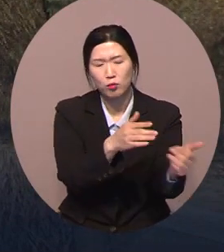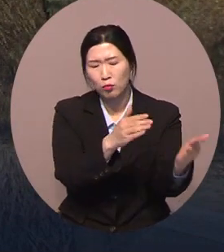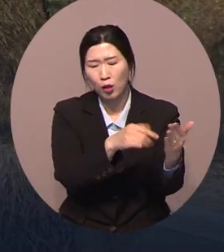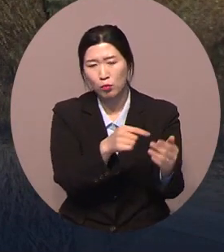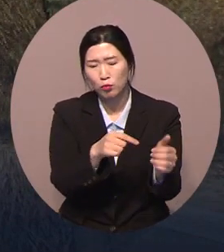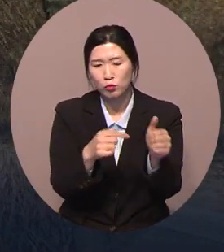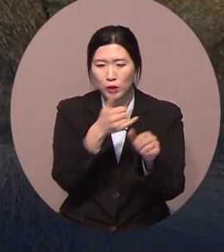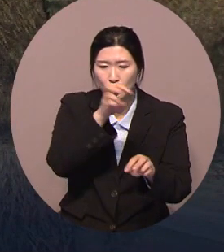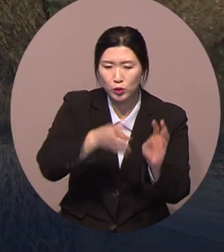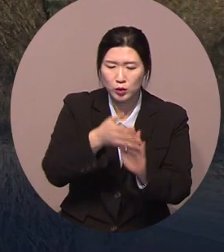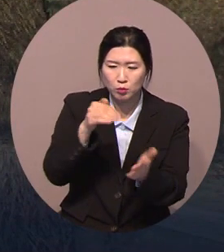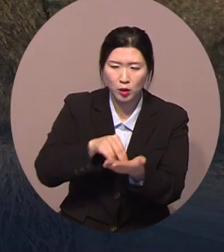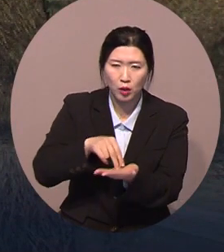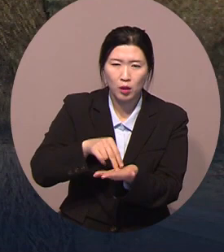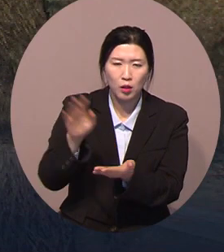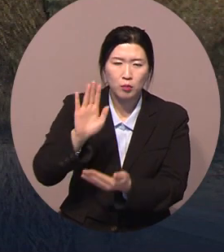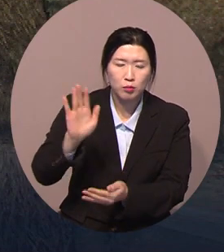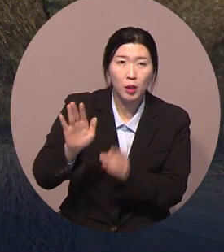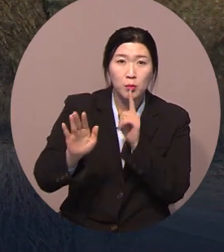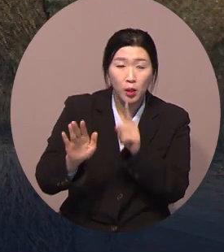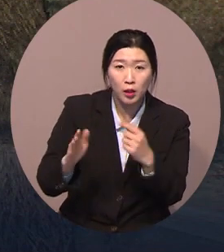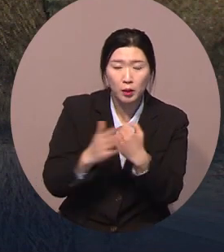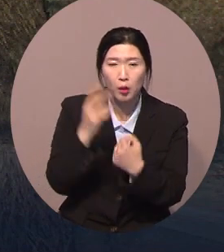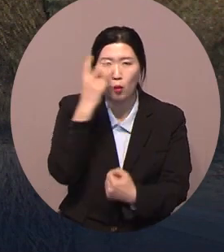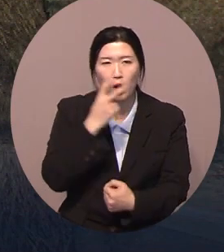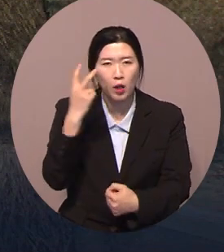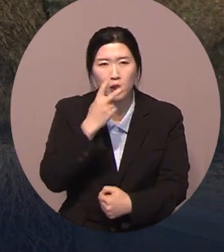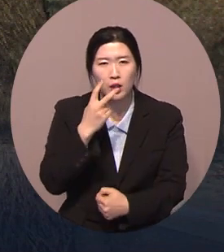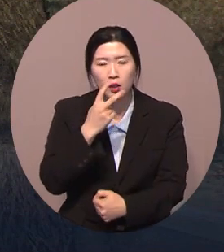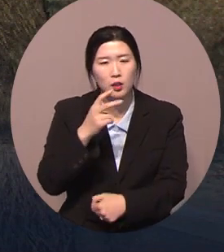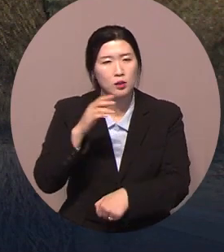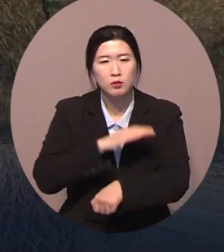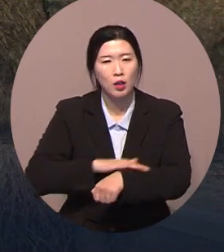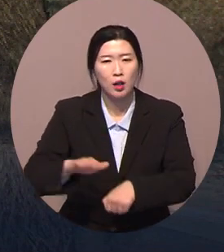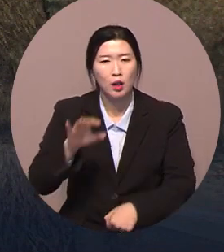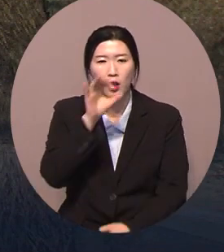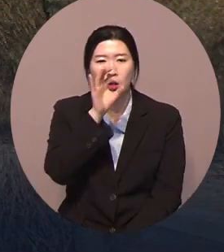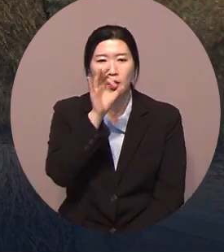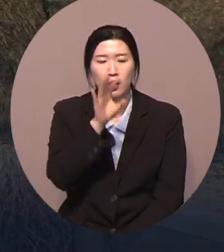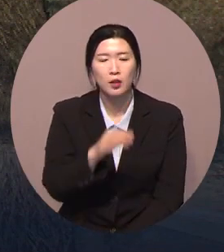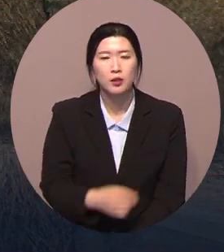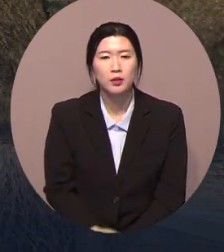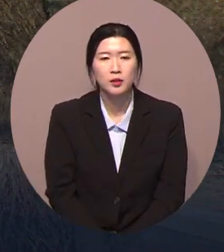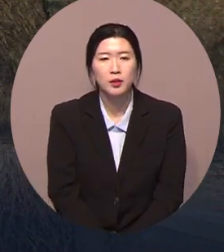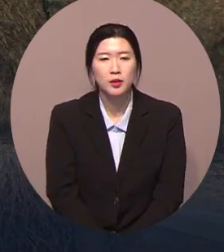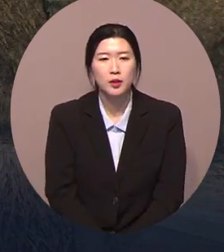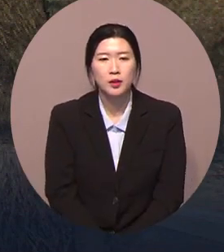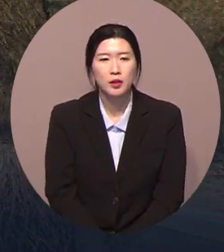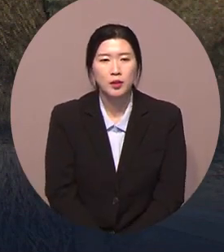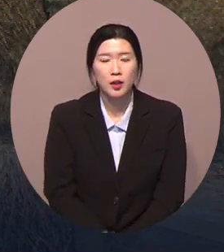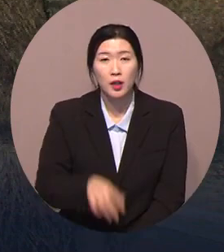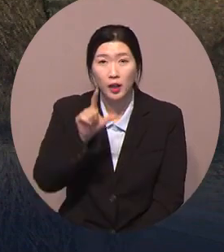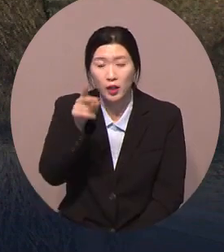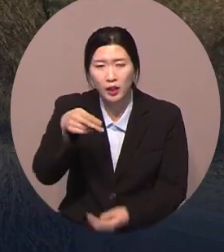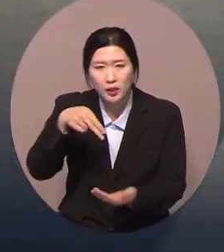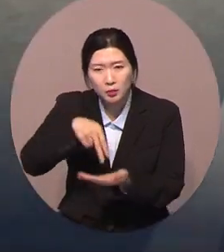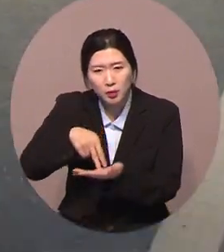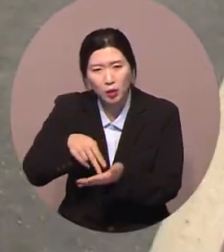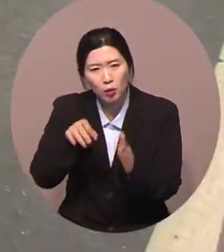안 받으셔가지고 교량은 LH에 계속 관리하시다 보니까 LH에서는 여러 가지 관리 부담이 계속